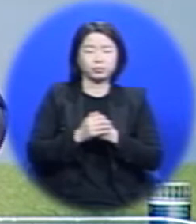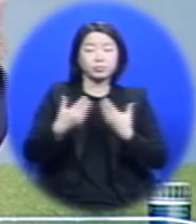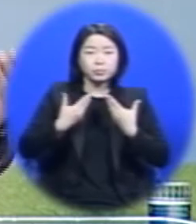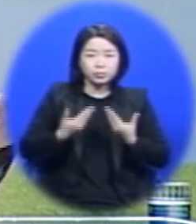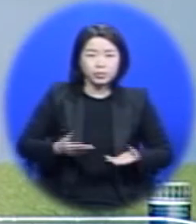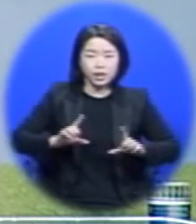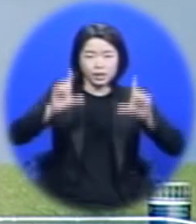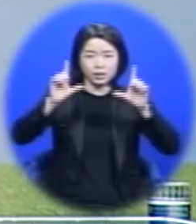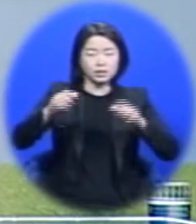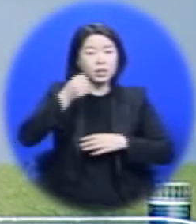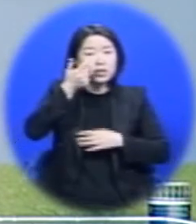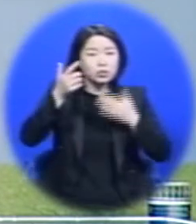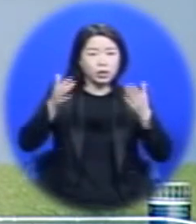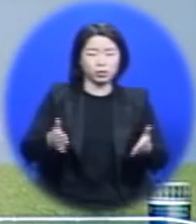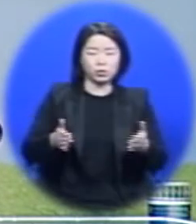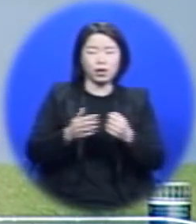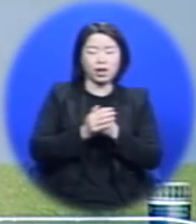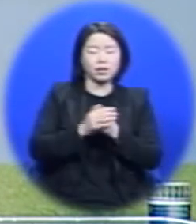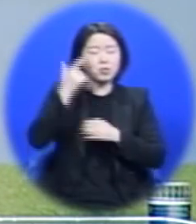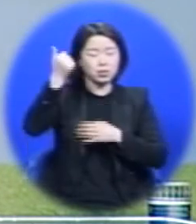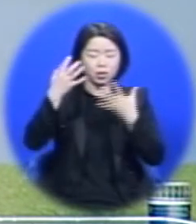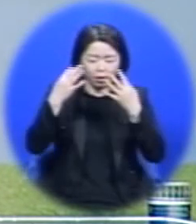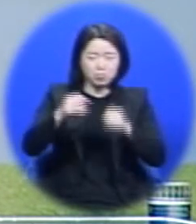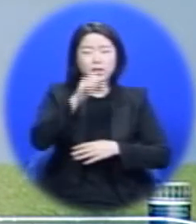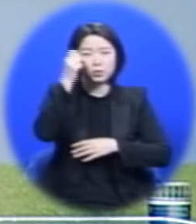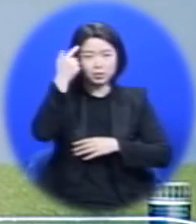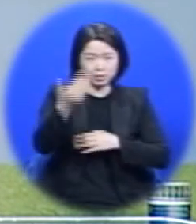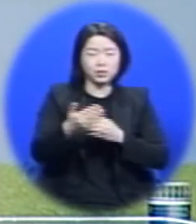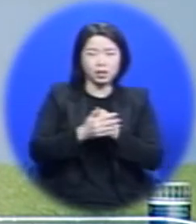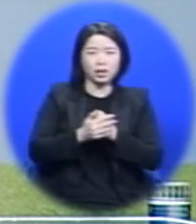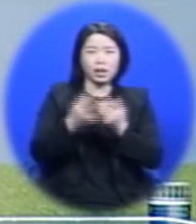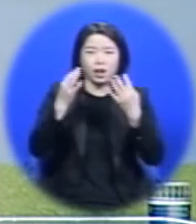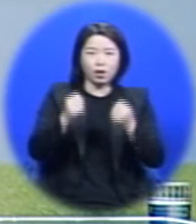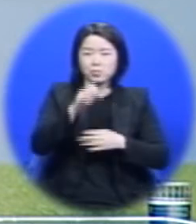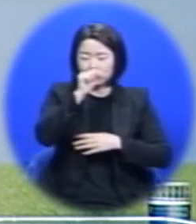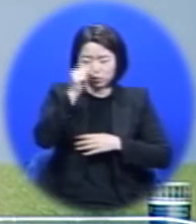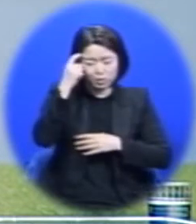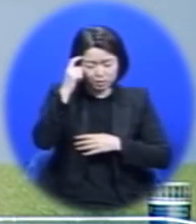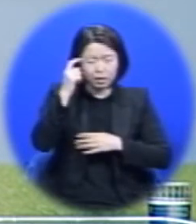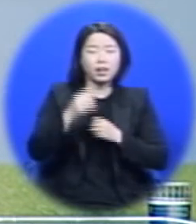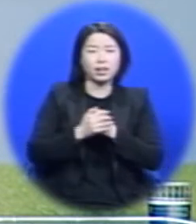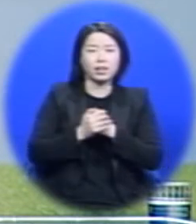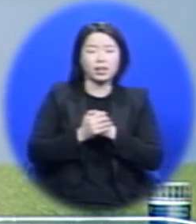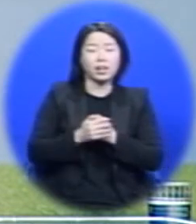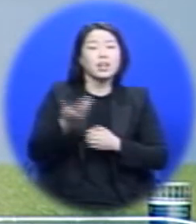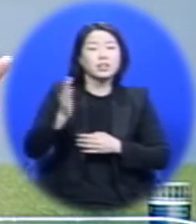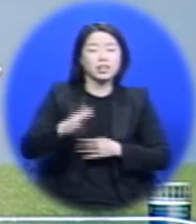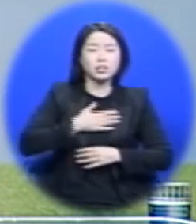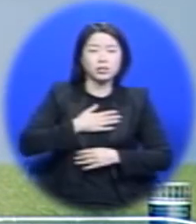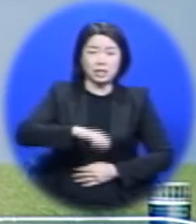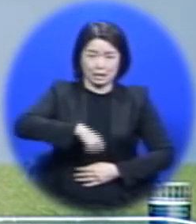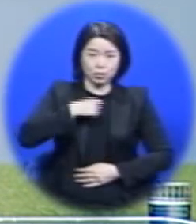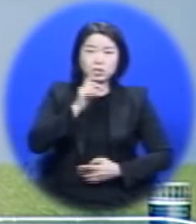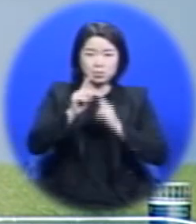안식년 지난 6개월 동안 목사님 얼마나 좋으셨어요? 얼마나 좋으셨을까? 근데 저는요, 솔직히